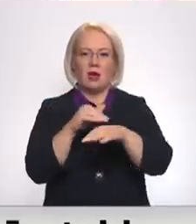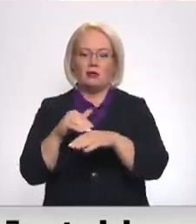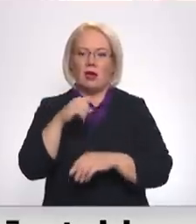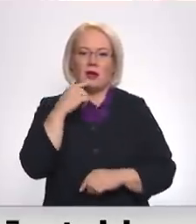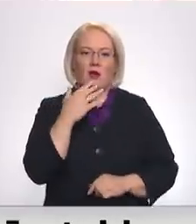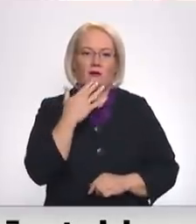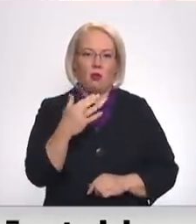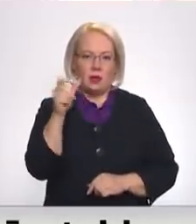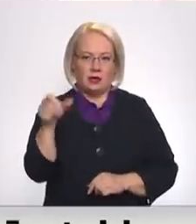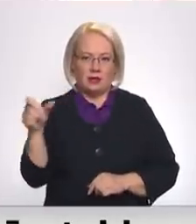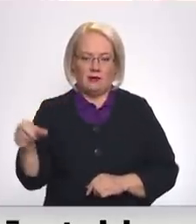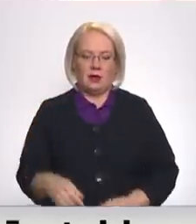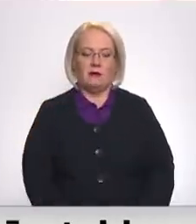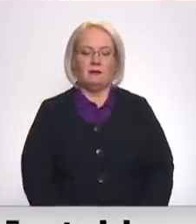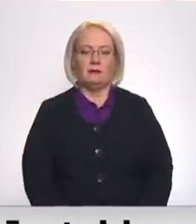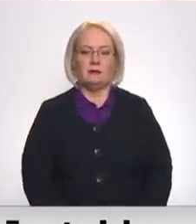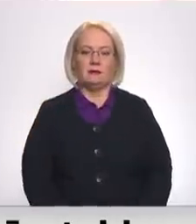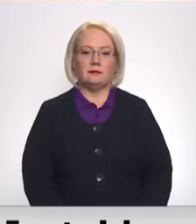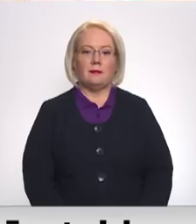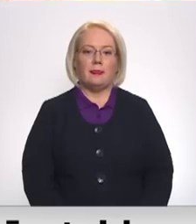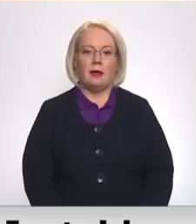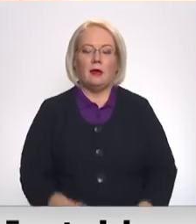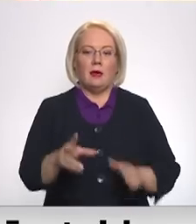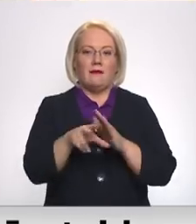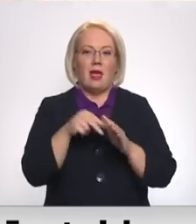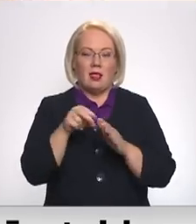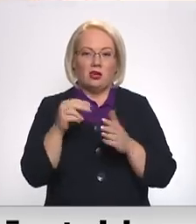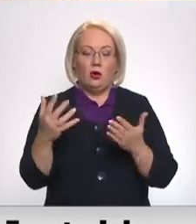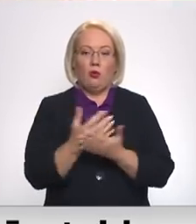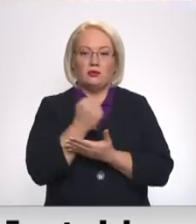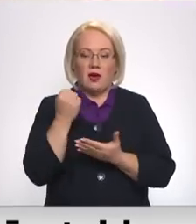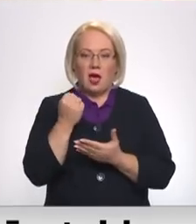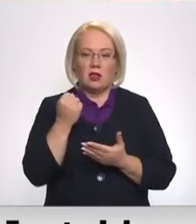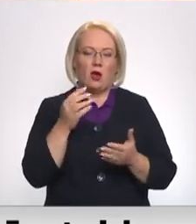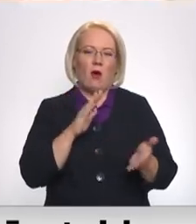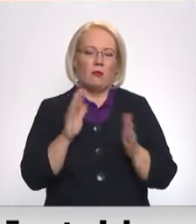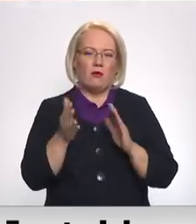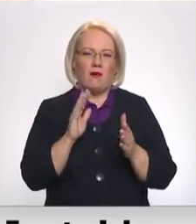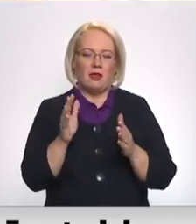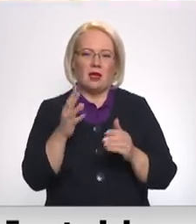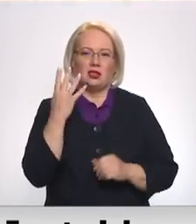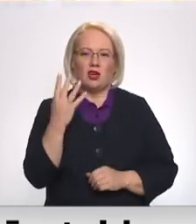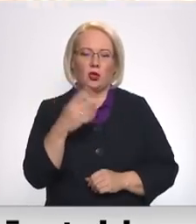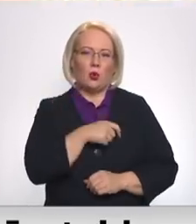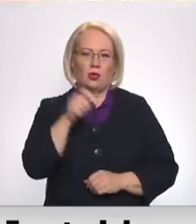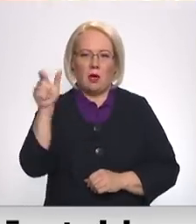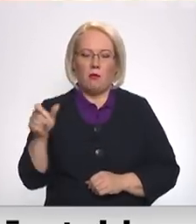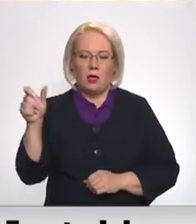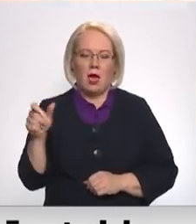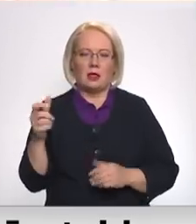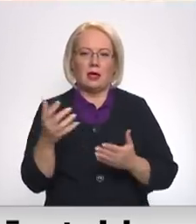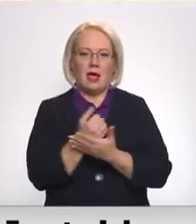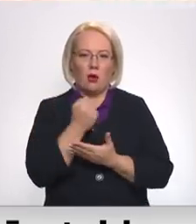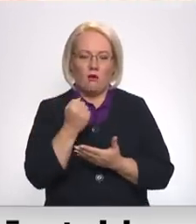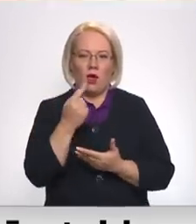krievvalodīgie. Turpina Dinija Jemeljānova. Vēlēšanu uzvarētāji un provizoriski 4 deputātu mandāta